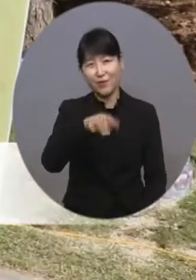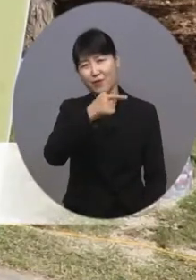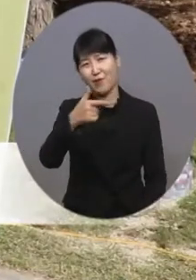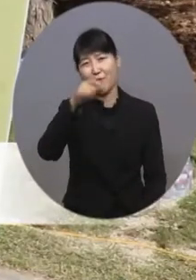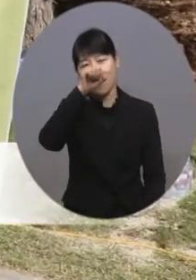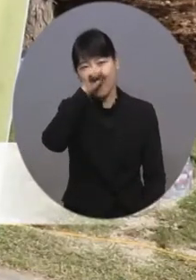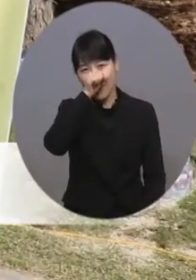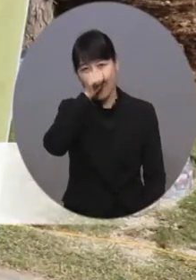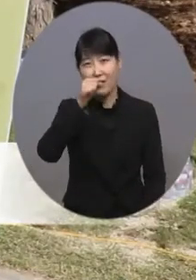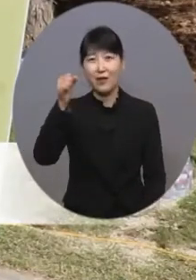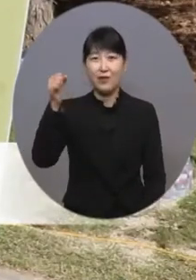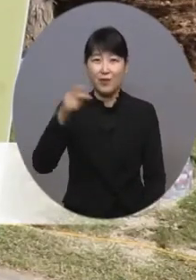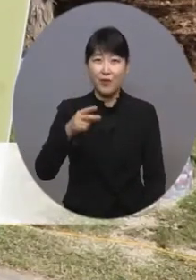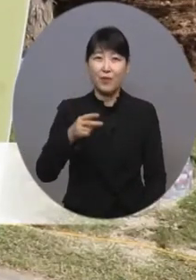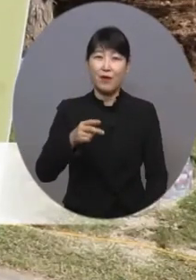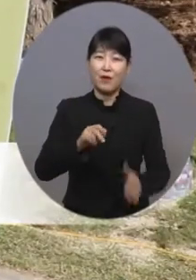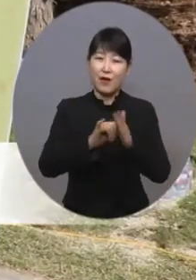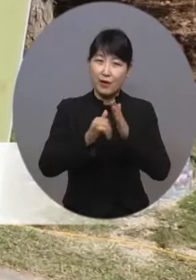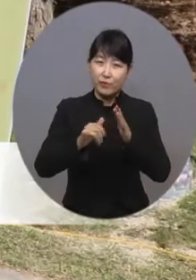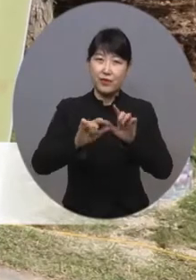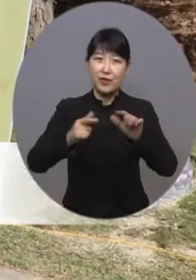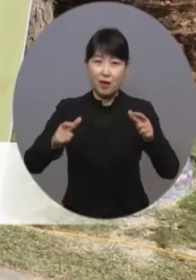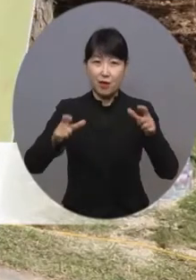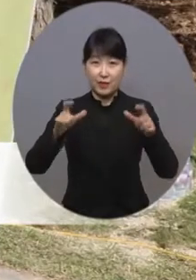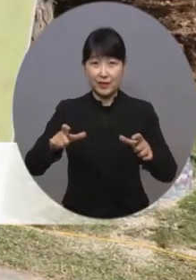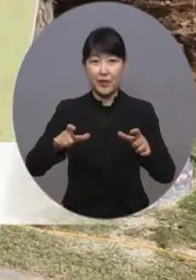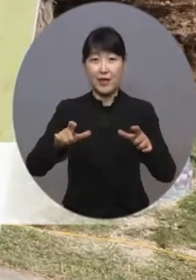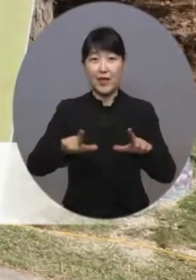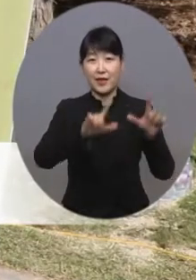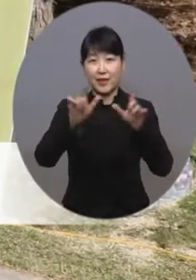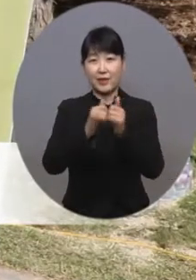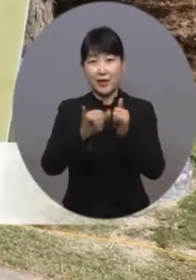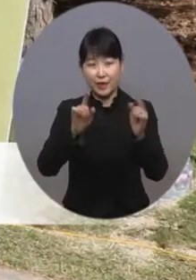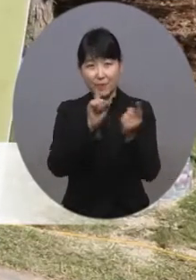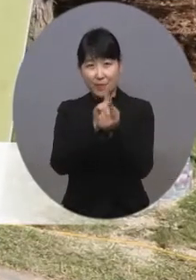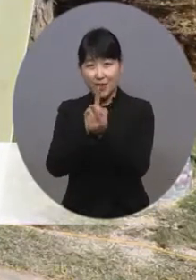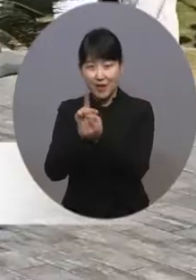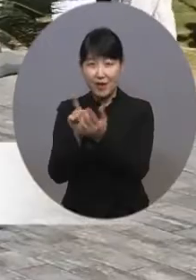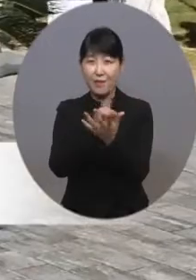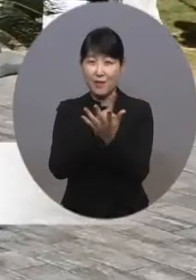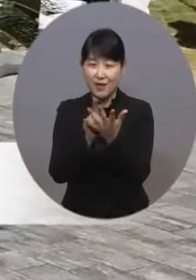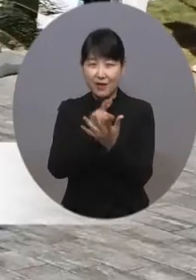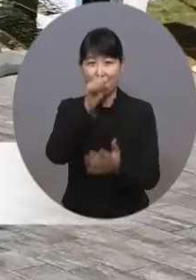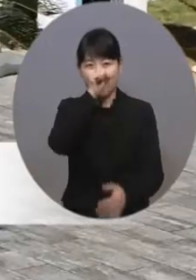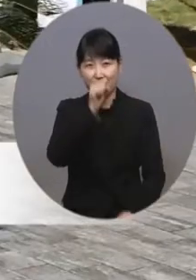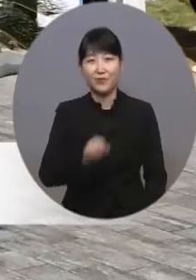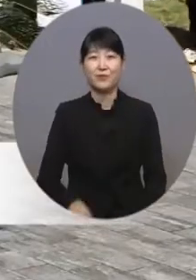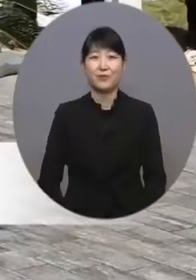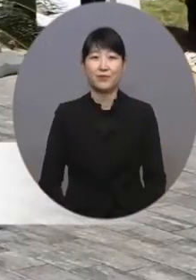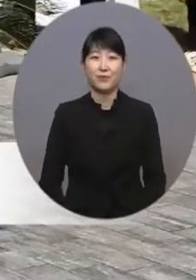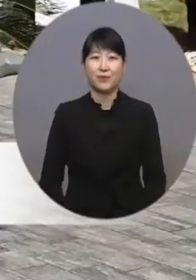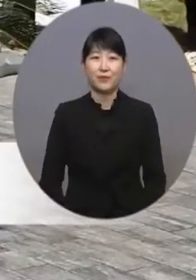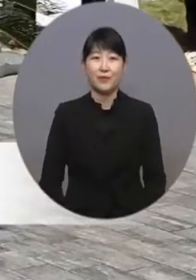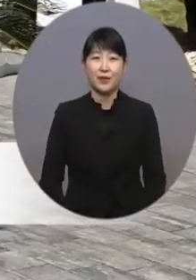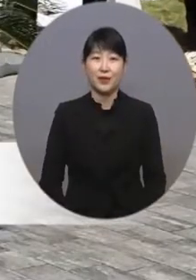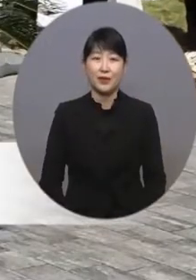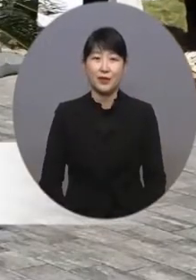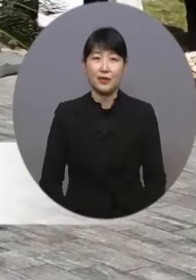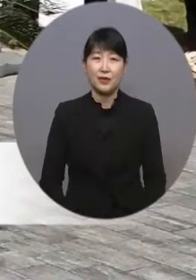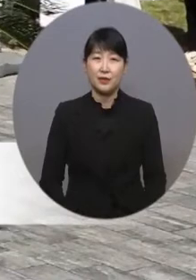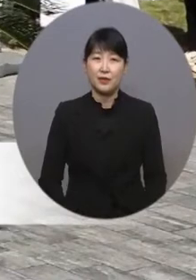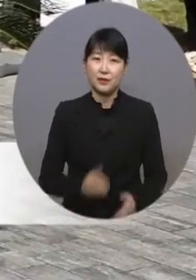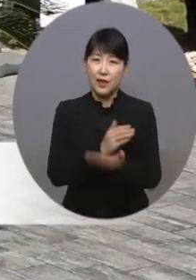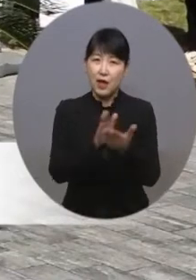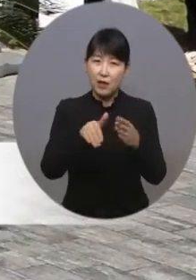또 여러 가족들이랑 지역들이랑 만나니까 너무 좋고요. 근데 아직도 그 다문화